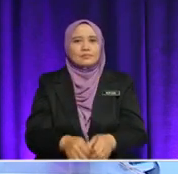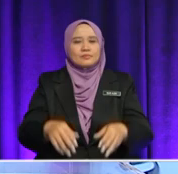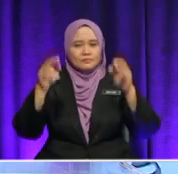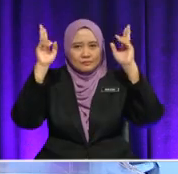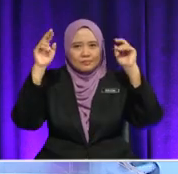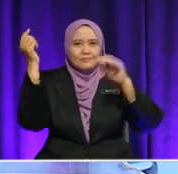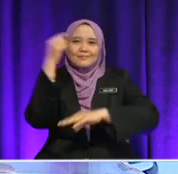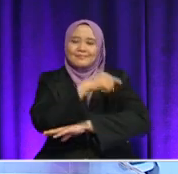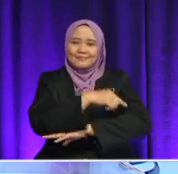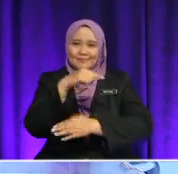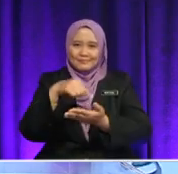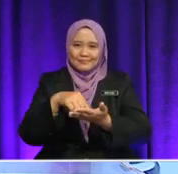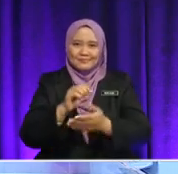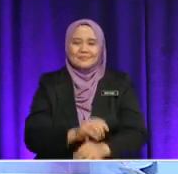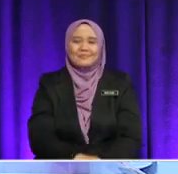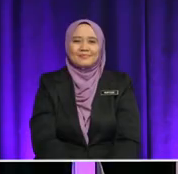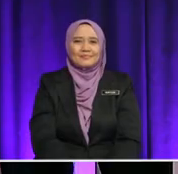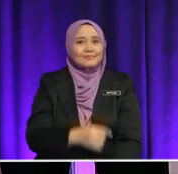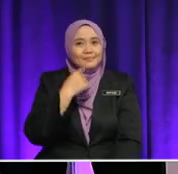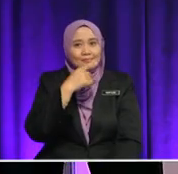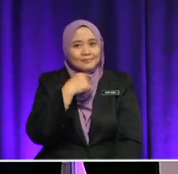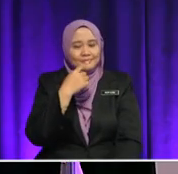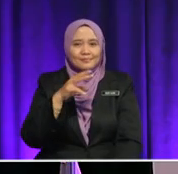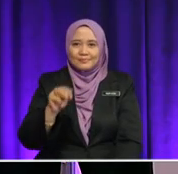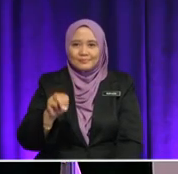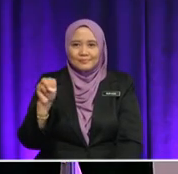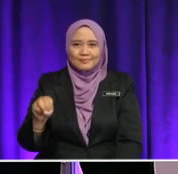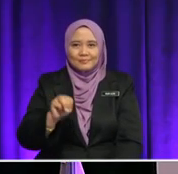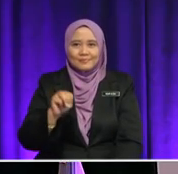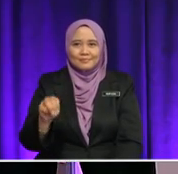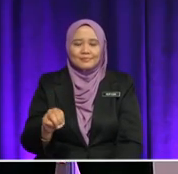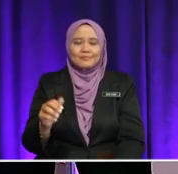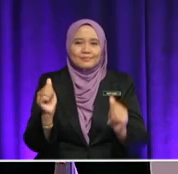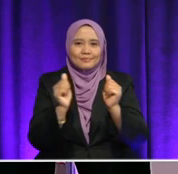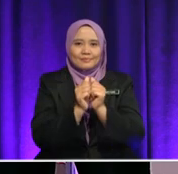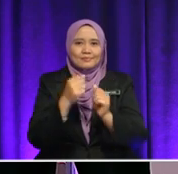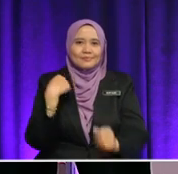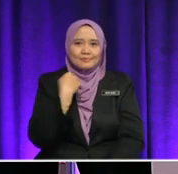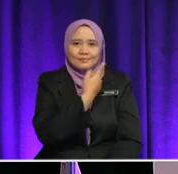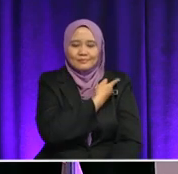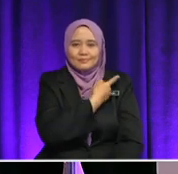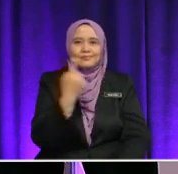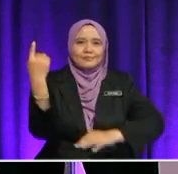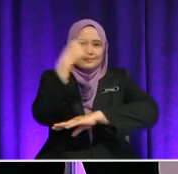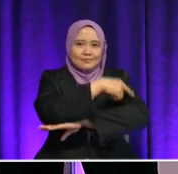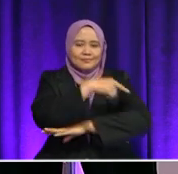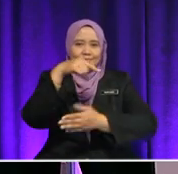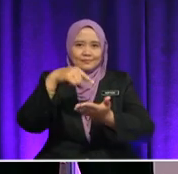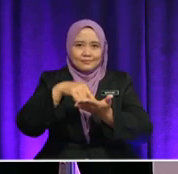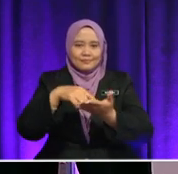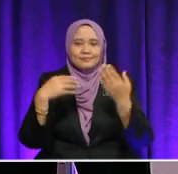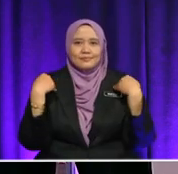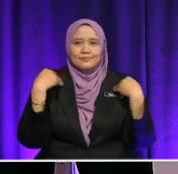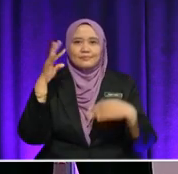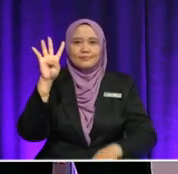mudaku Siapakah mereka betul terima kasih akmanis kita ada empat orang murid bersama dengan saya